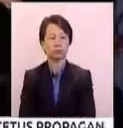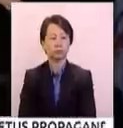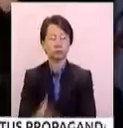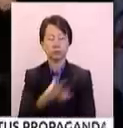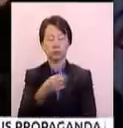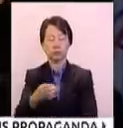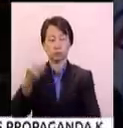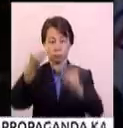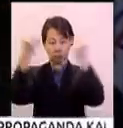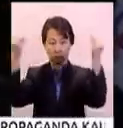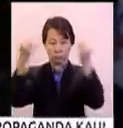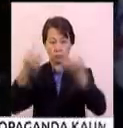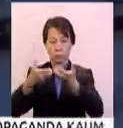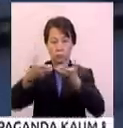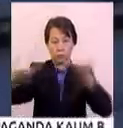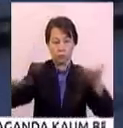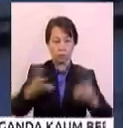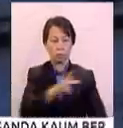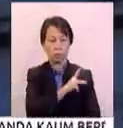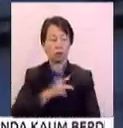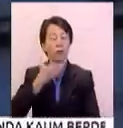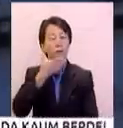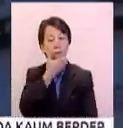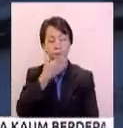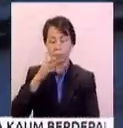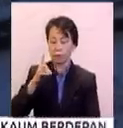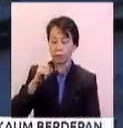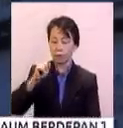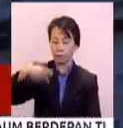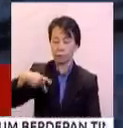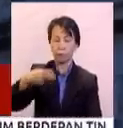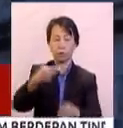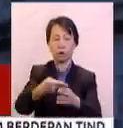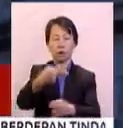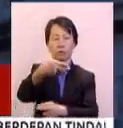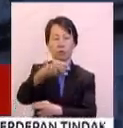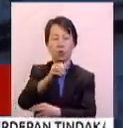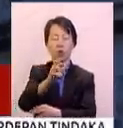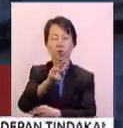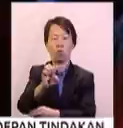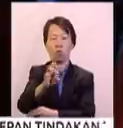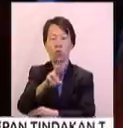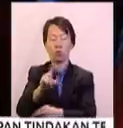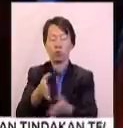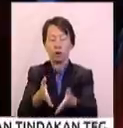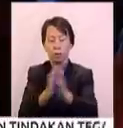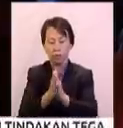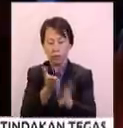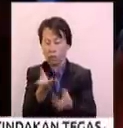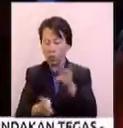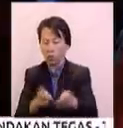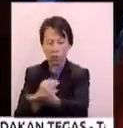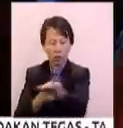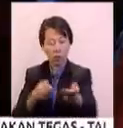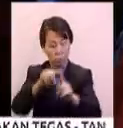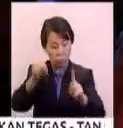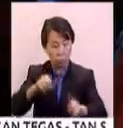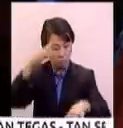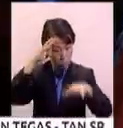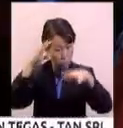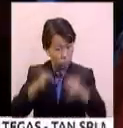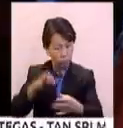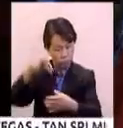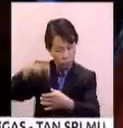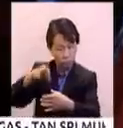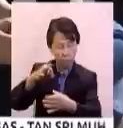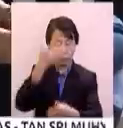Dalam satu majlis berasingan, Ketua Pemuda DAP Kebangsaan Howard Lee Chuan Hao meminta penduduk Sandakan membuat keputusan yang bijak